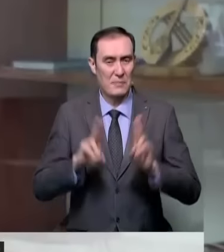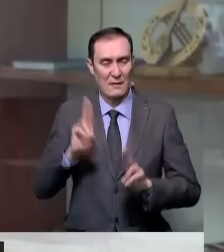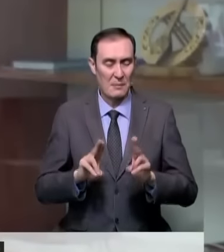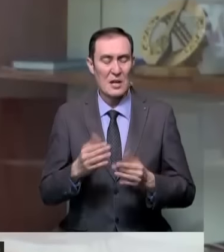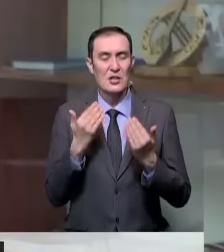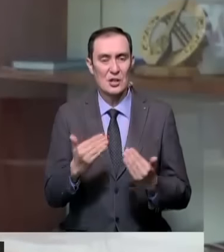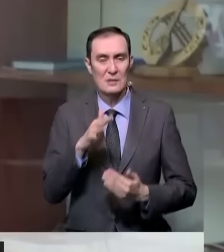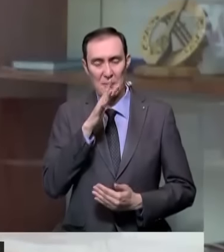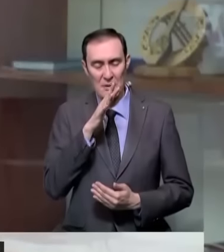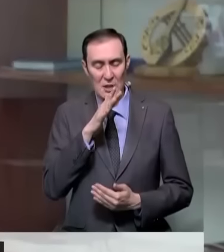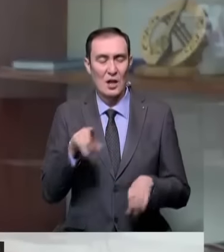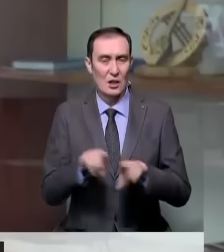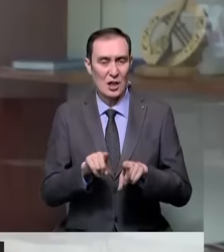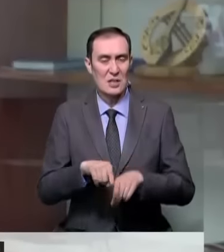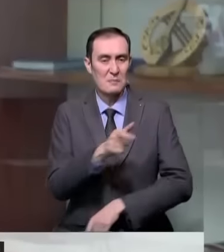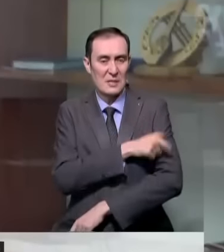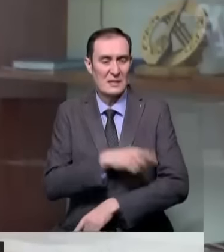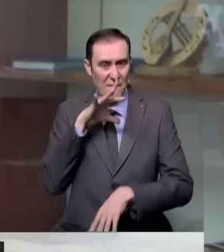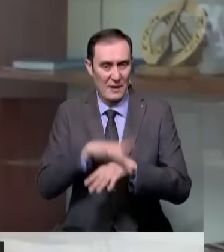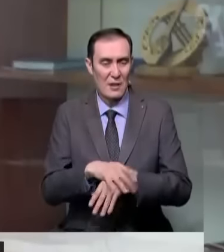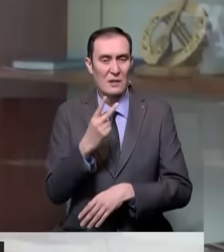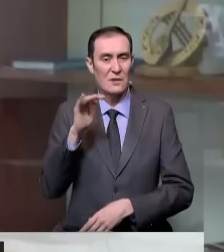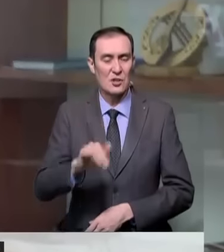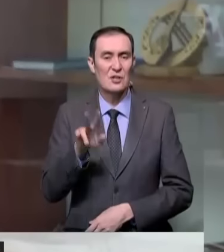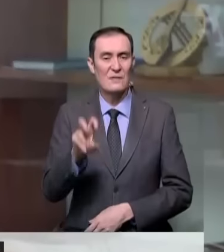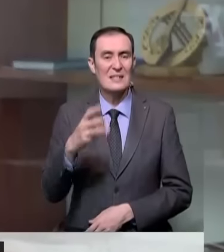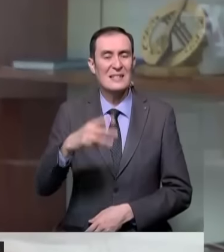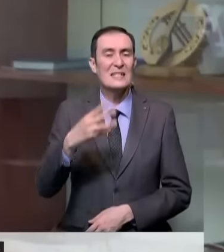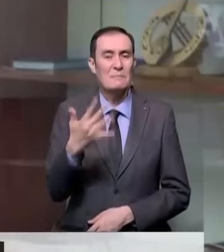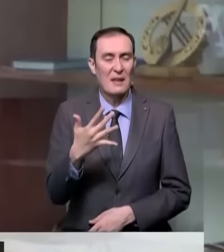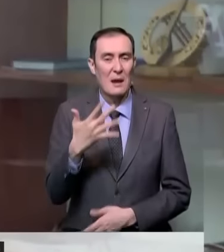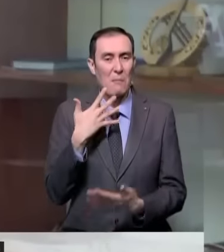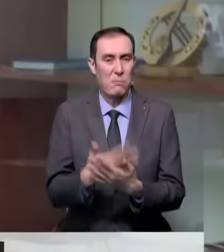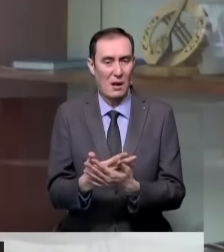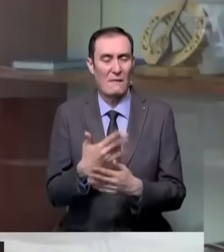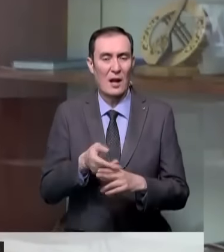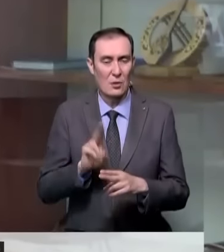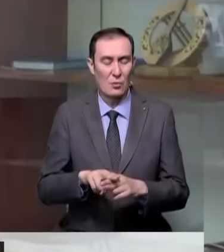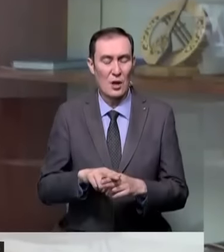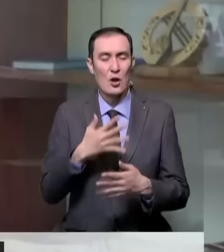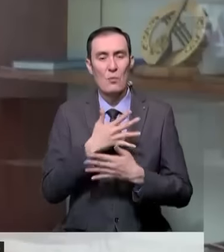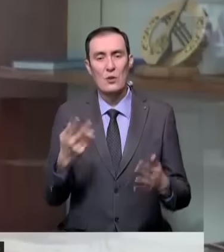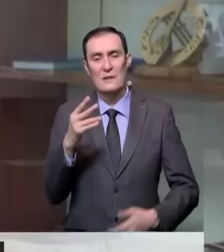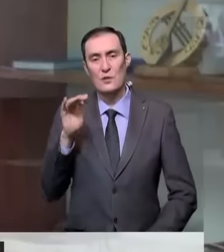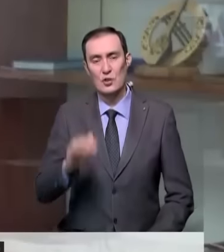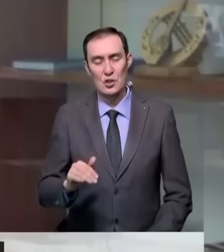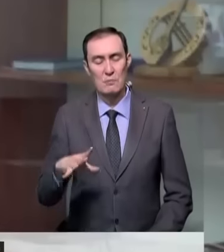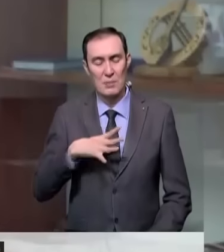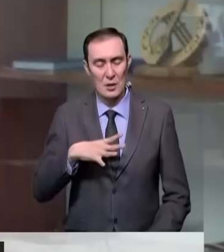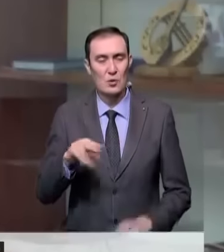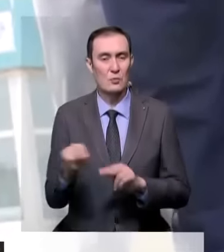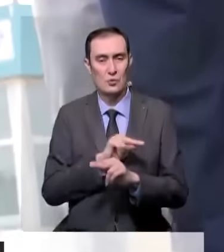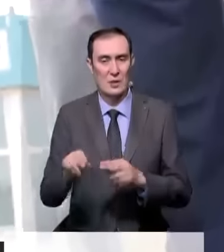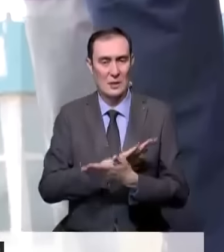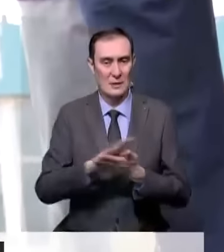На данный момент наши специалисты выявили 2235 дефектов, из которых более 2000 уже